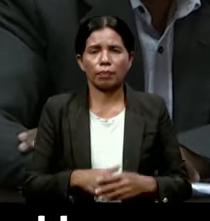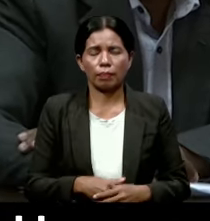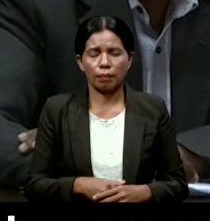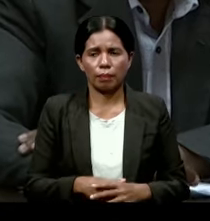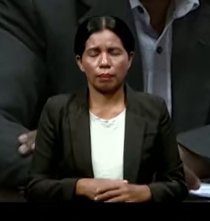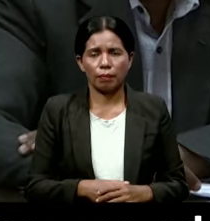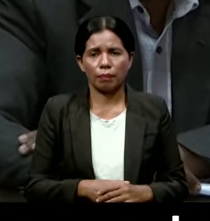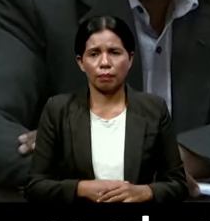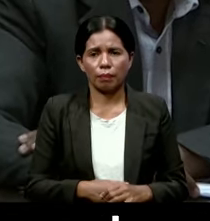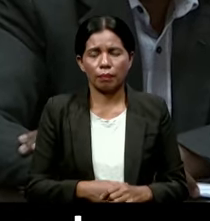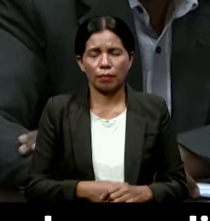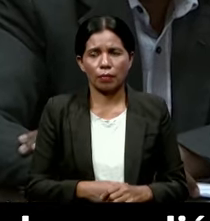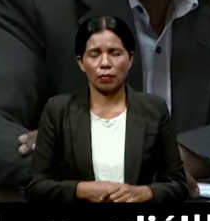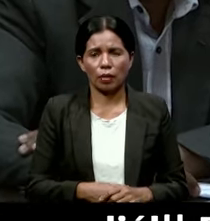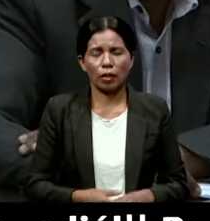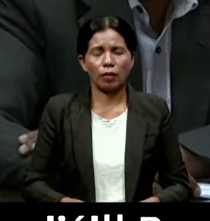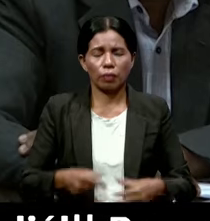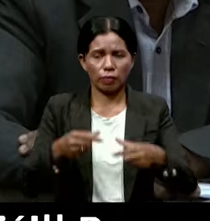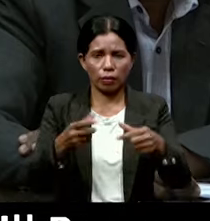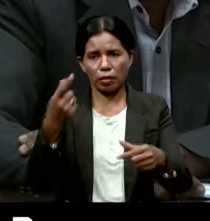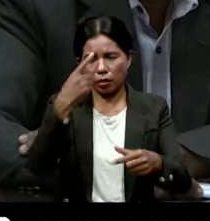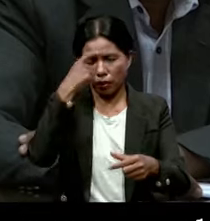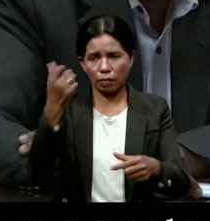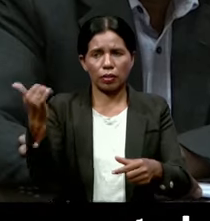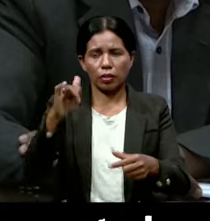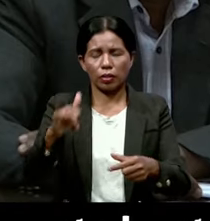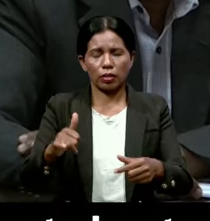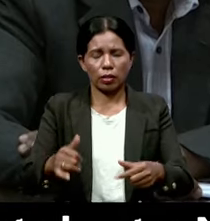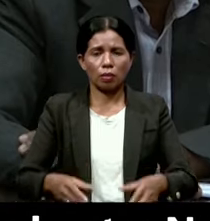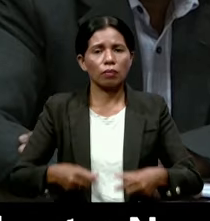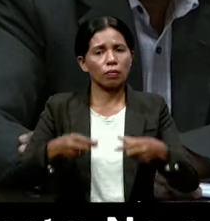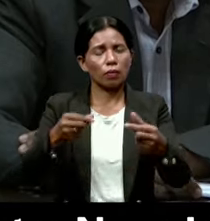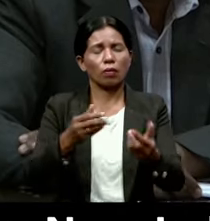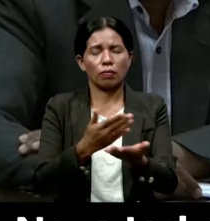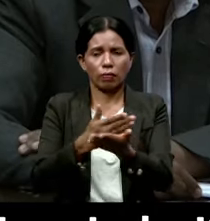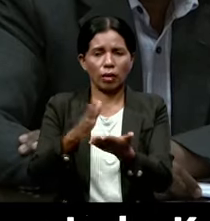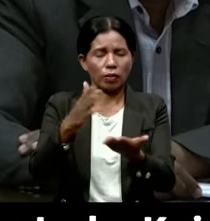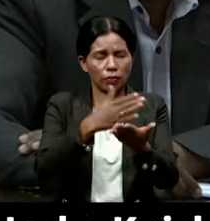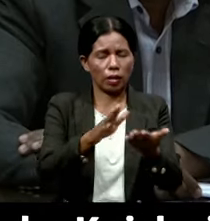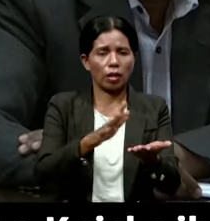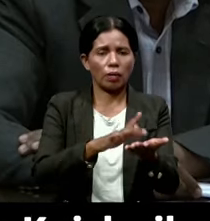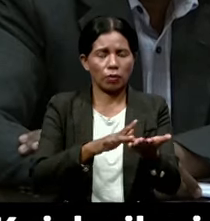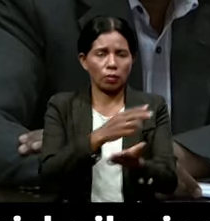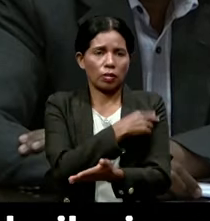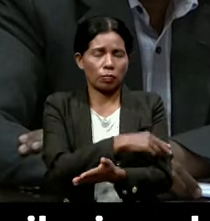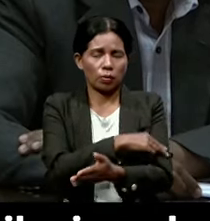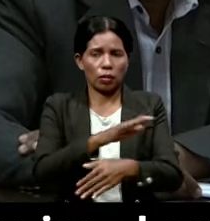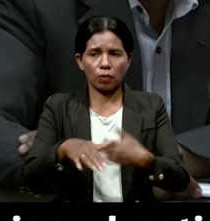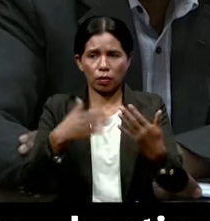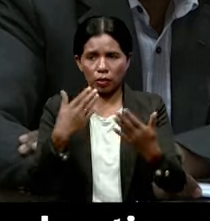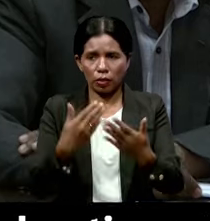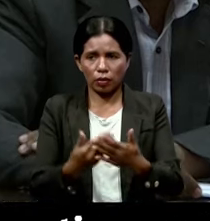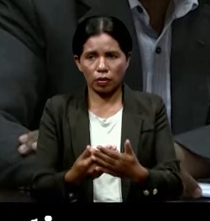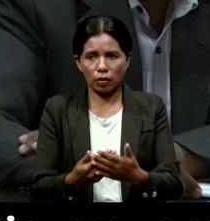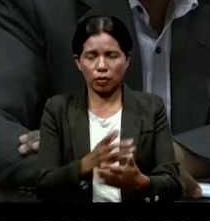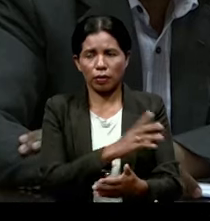Mai be distribui keras tama sirene armazena e distribui keras. Importante to ia facilidade saure sirene ma stock ne labele